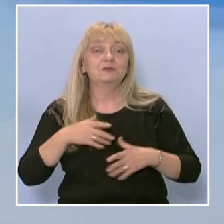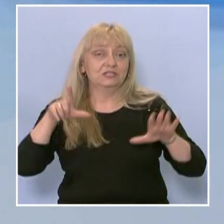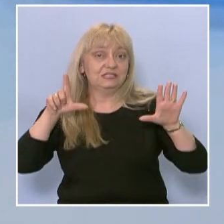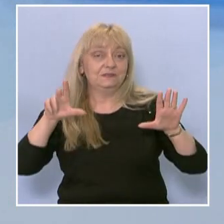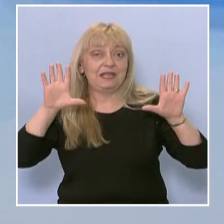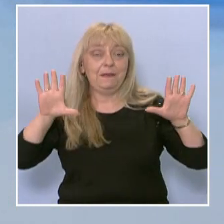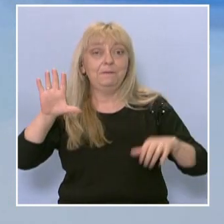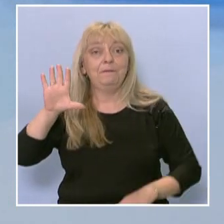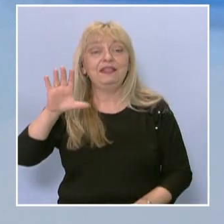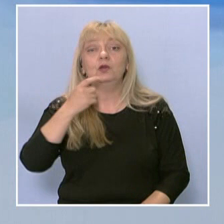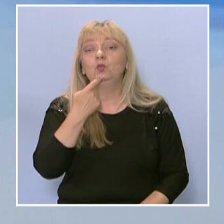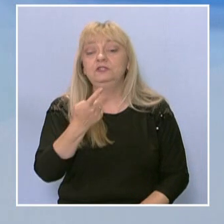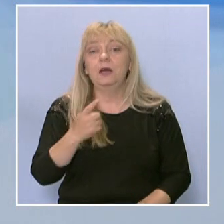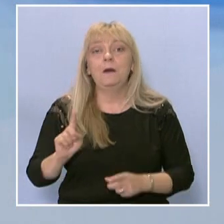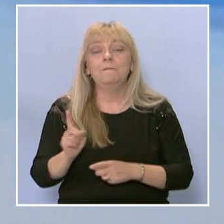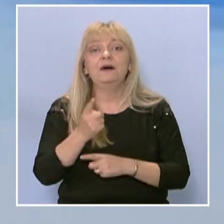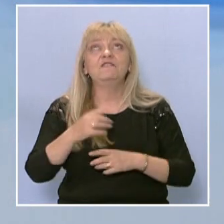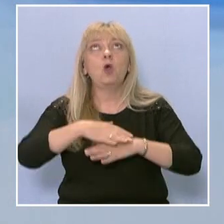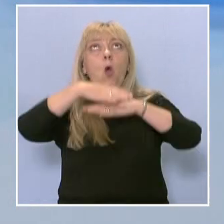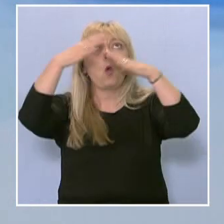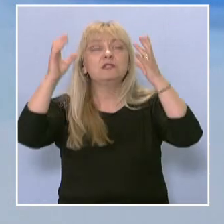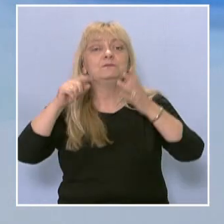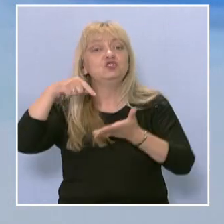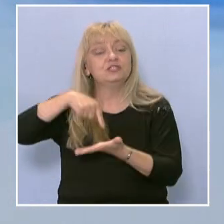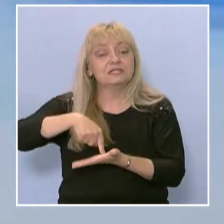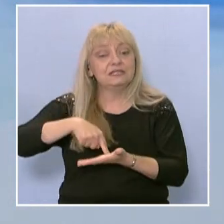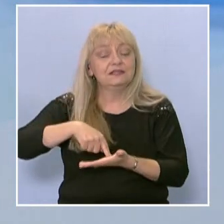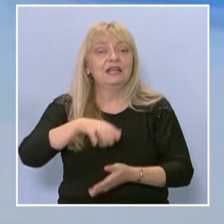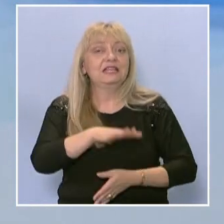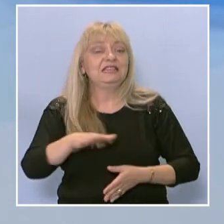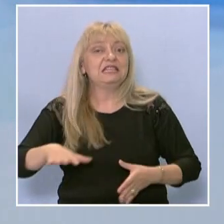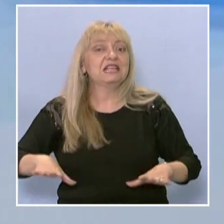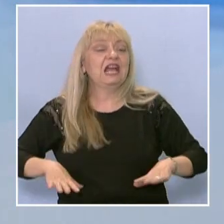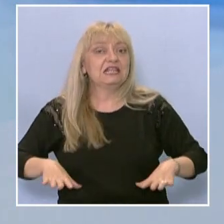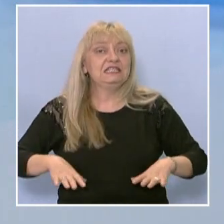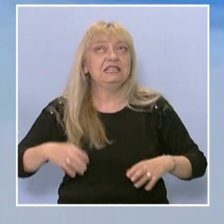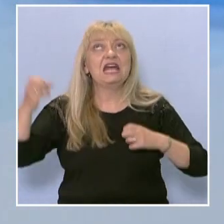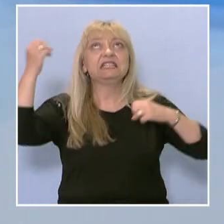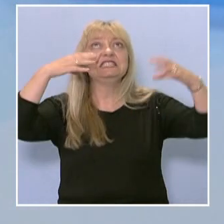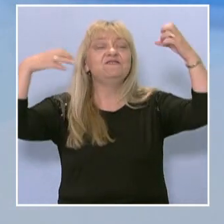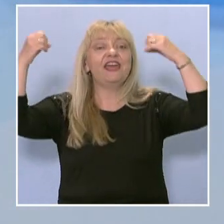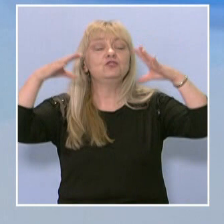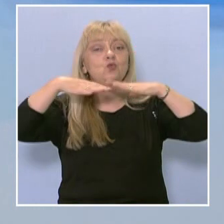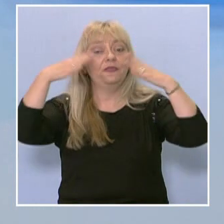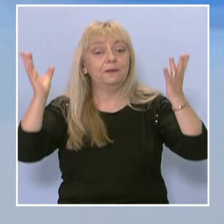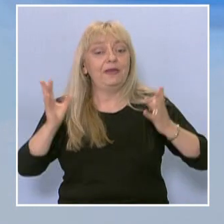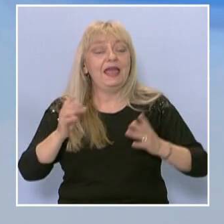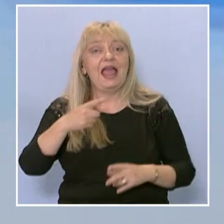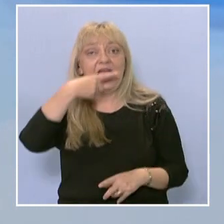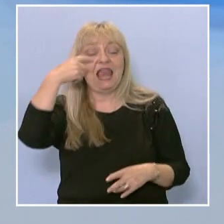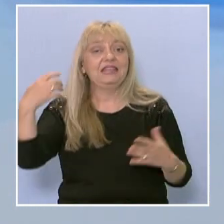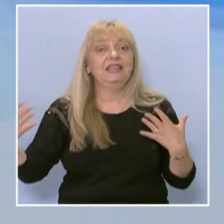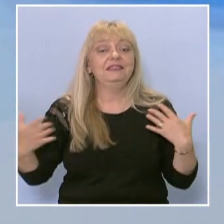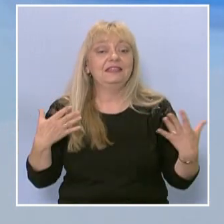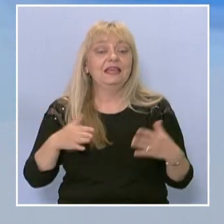годишнина. Първи космически център с обсерватория в детска градина Звездно небе, екоцентър, летен театър.